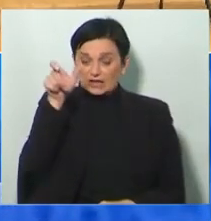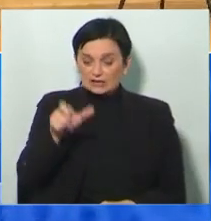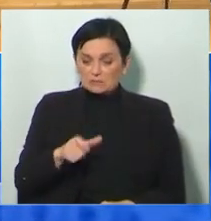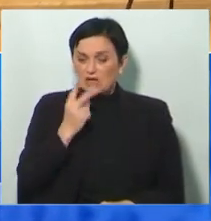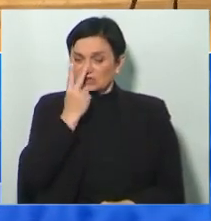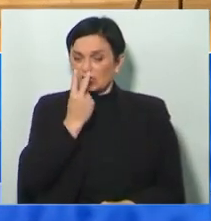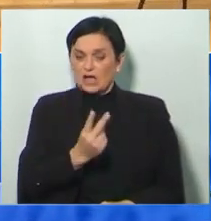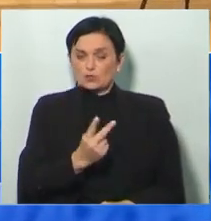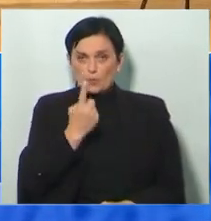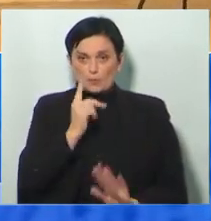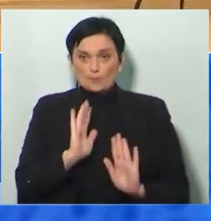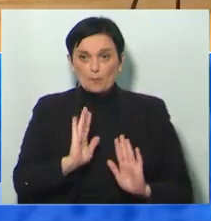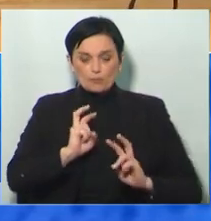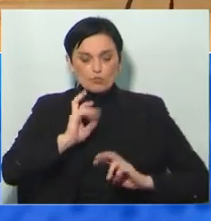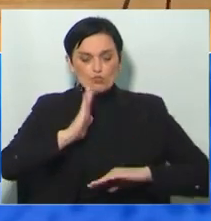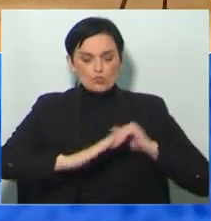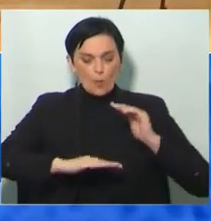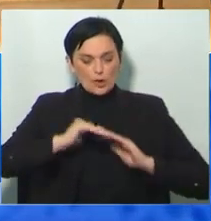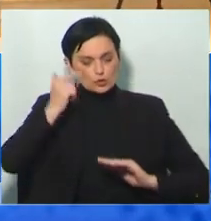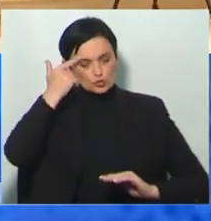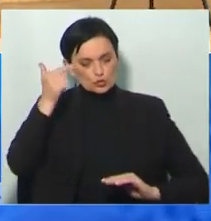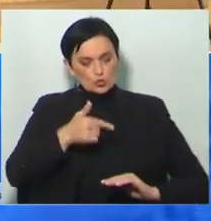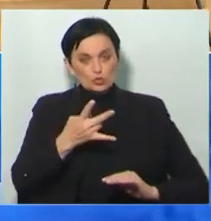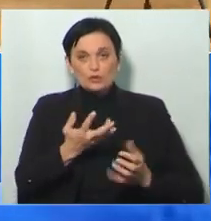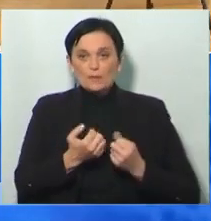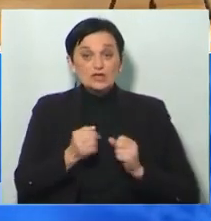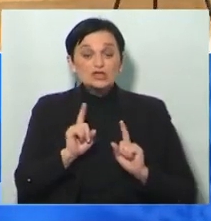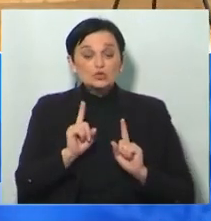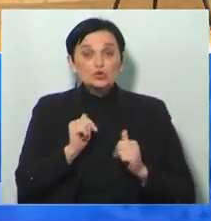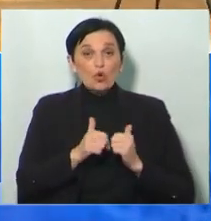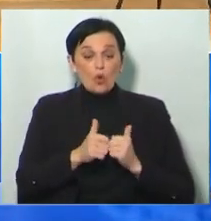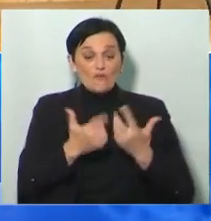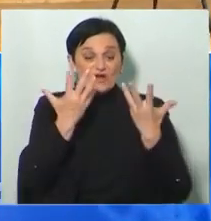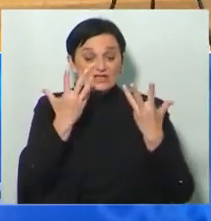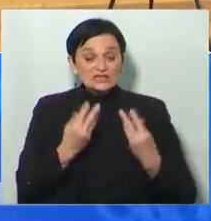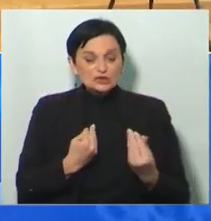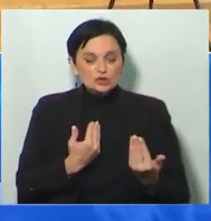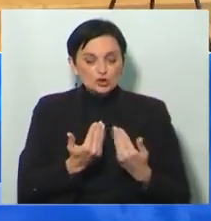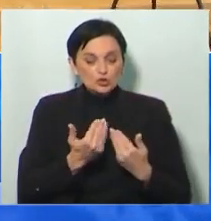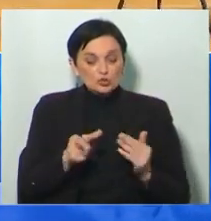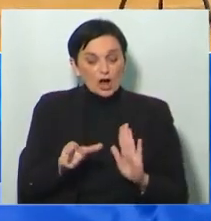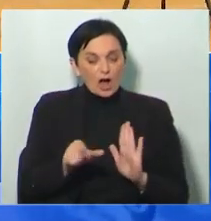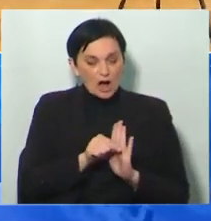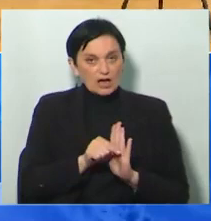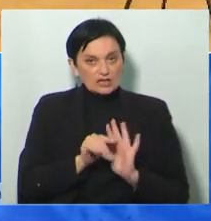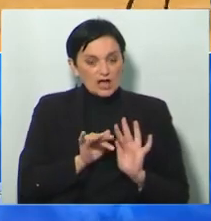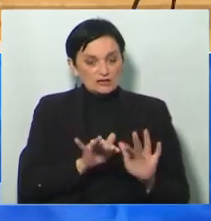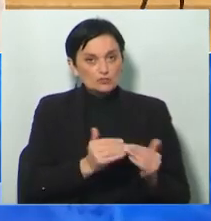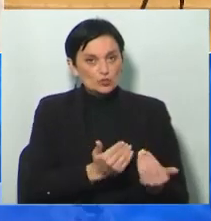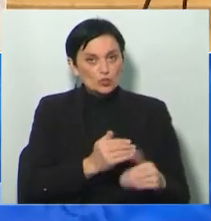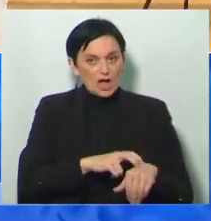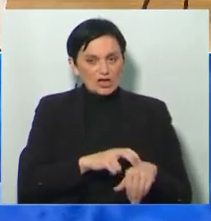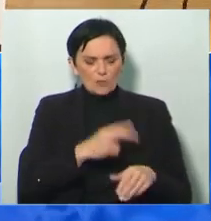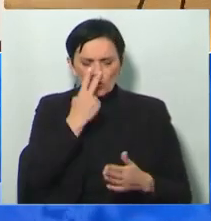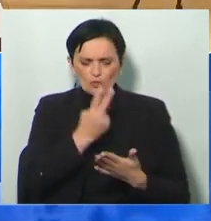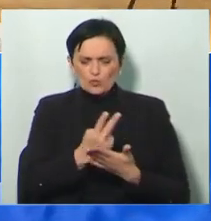დაინახოს არა მარტო ის პროფესიული ცოდნა, რომელიც მან დამიიღოს, არამედ ის ყოველდღიურობა, რომელიც ახლავს ექიმის საქმიანობას,